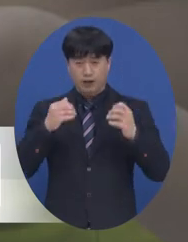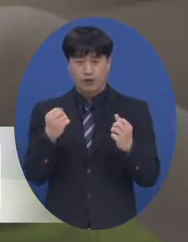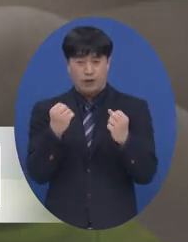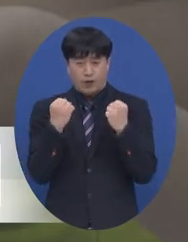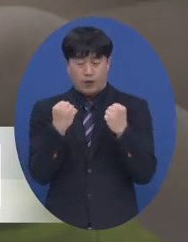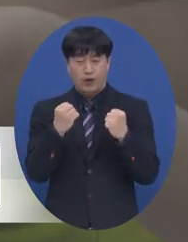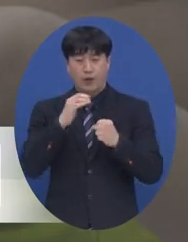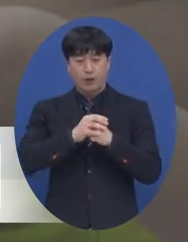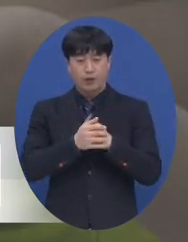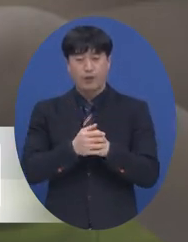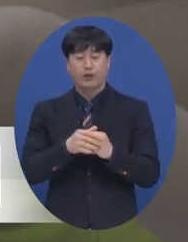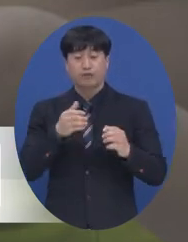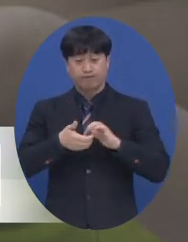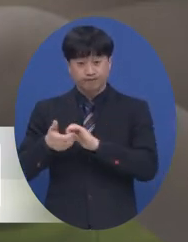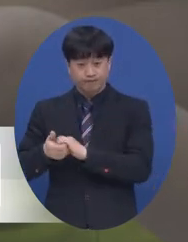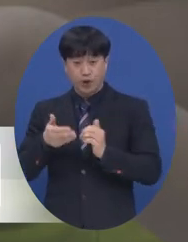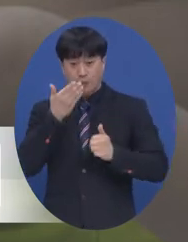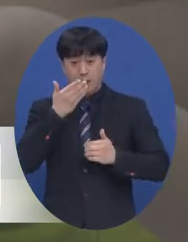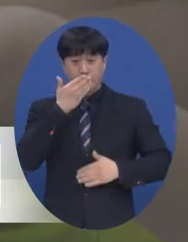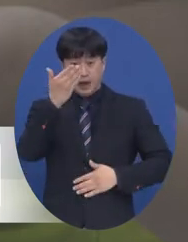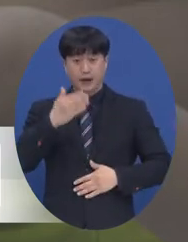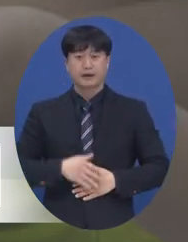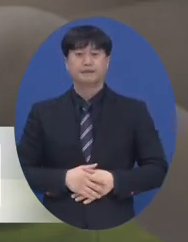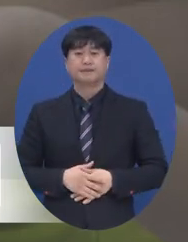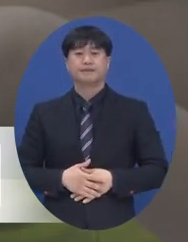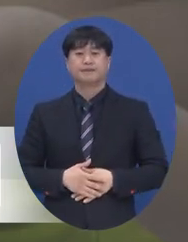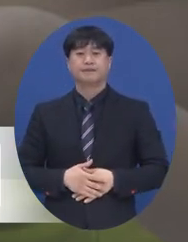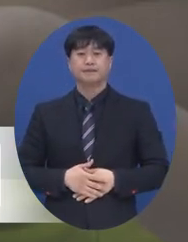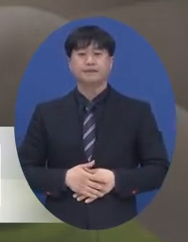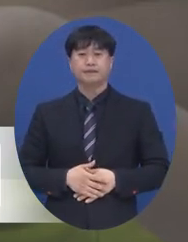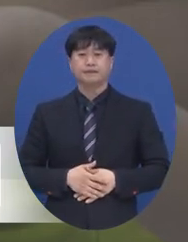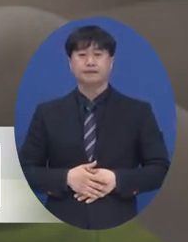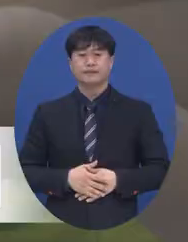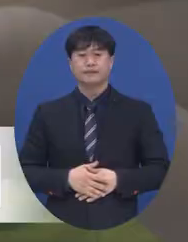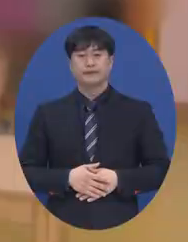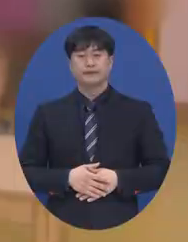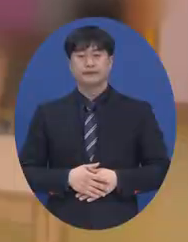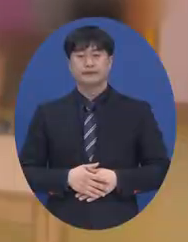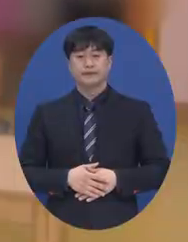주기적으로 먹을 수 있게 됐습니다 최창수 기자가 보도합니다